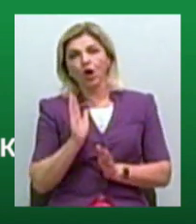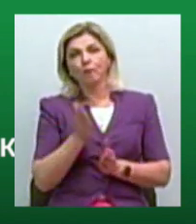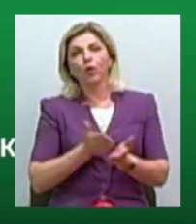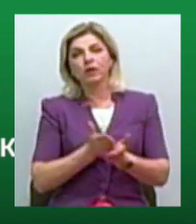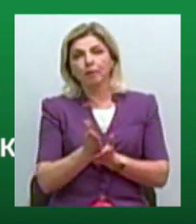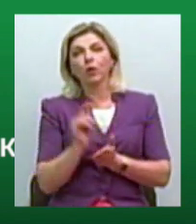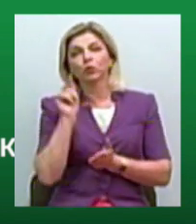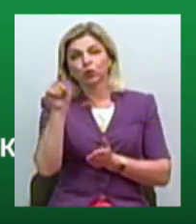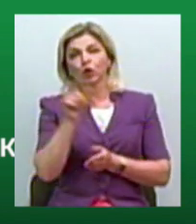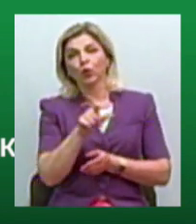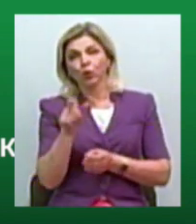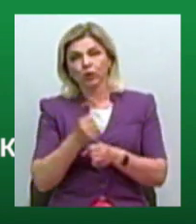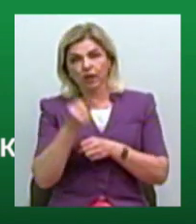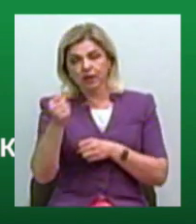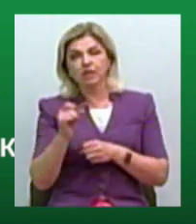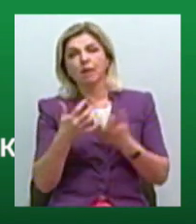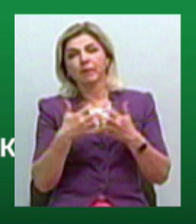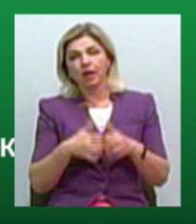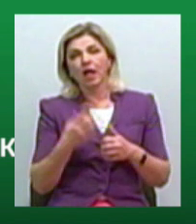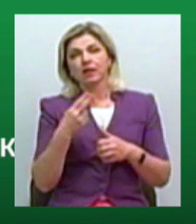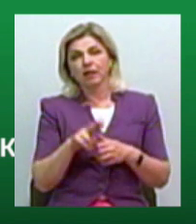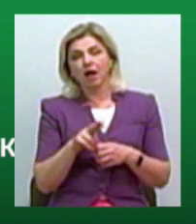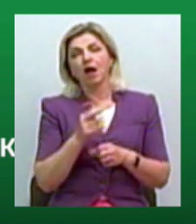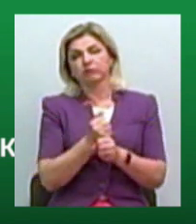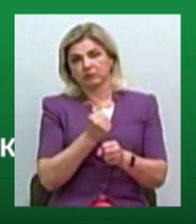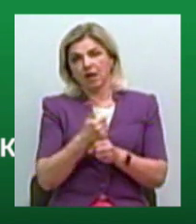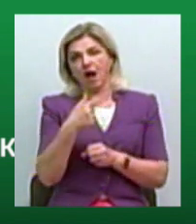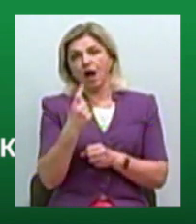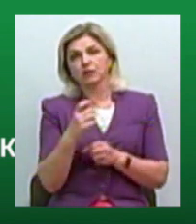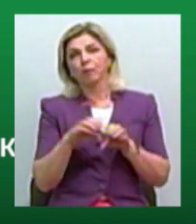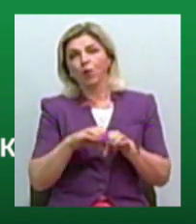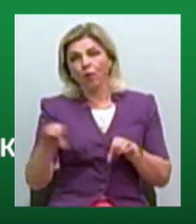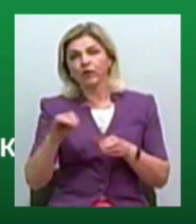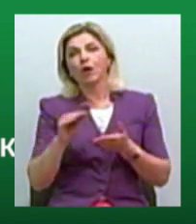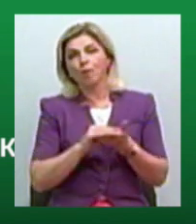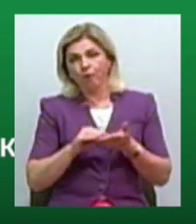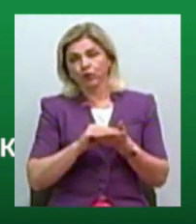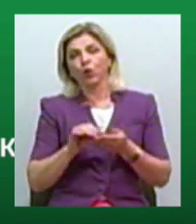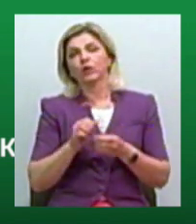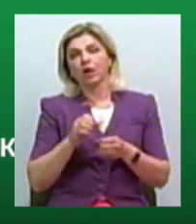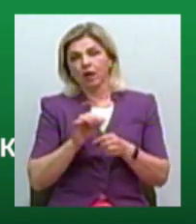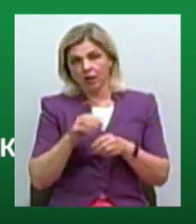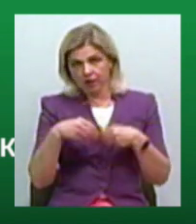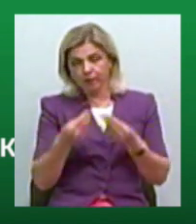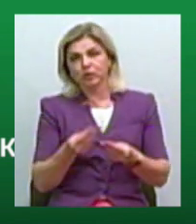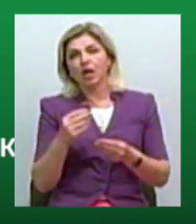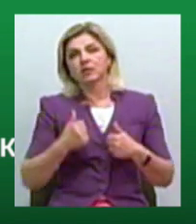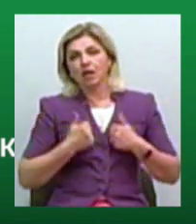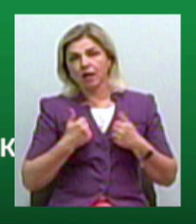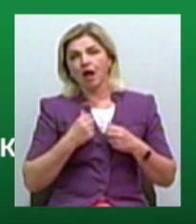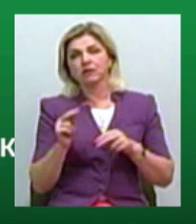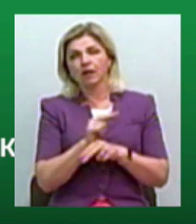спрямовані туди люди з приладами для опресовування газопроводу і повторно пускати. Намагатися зробити